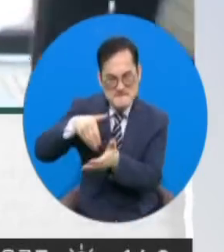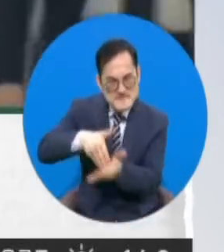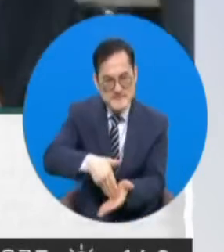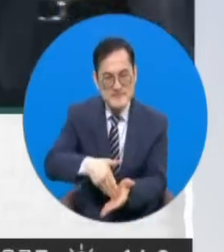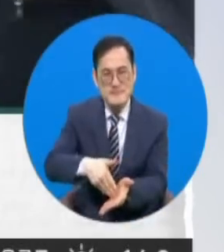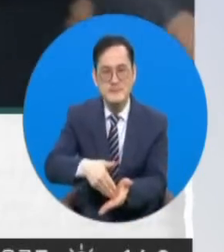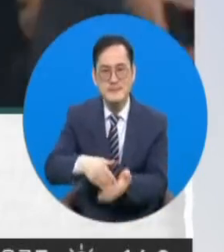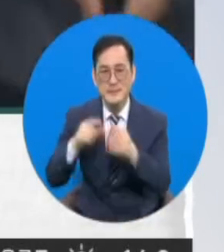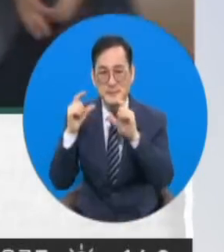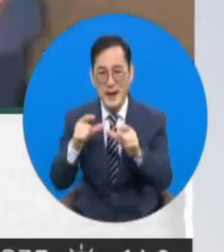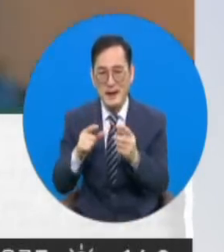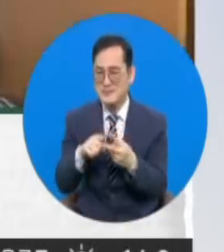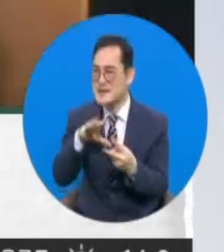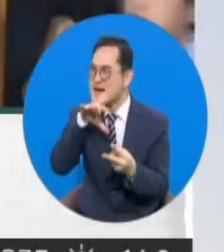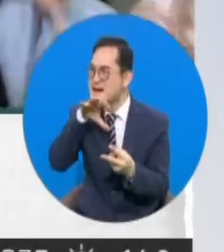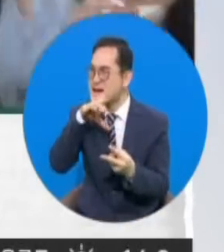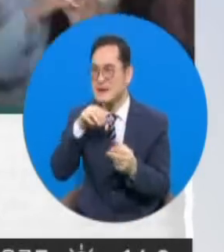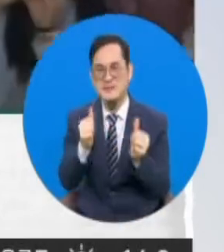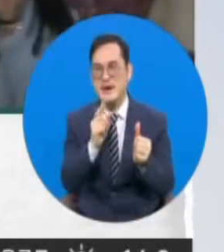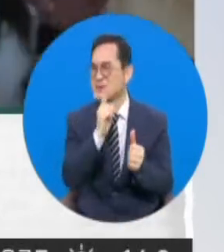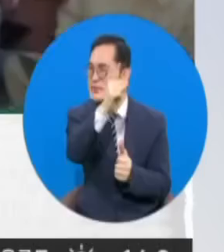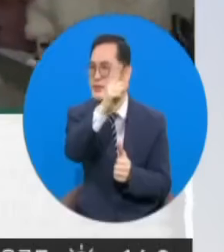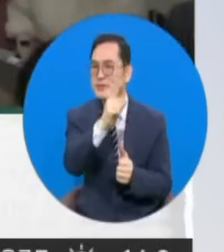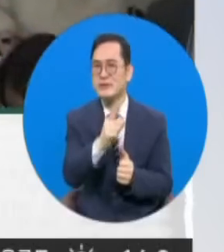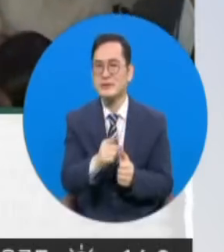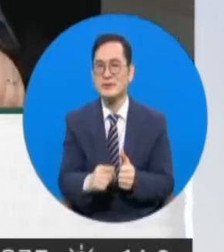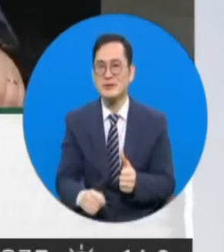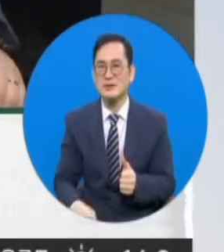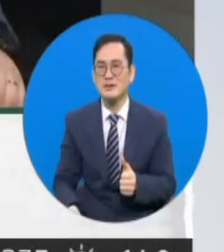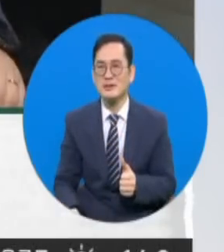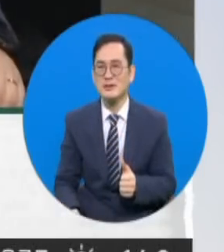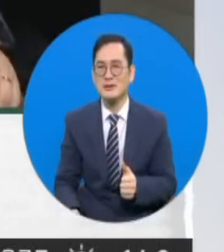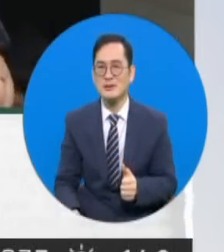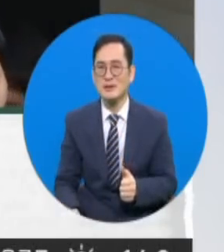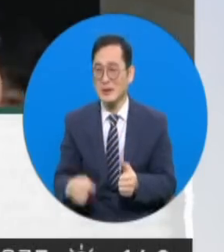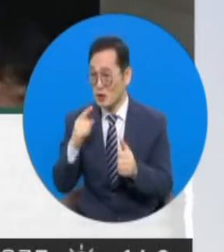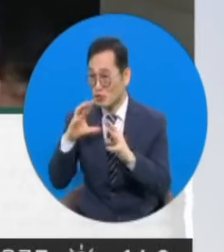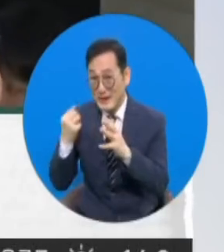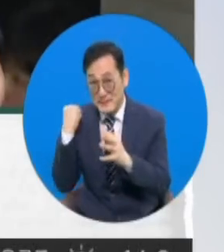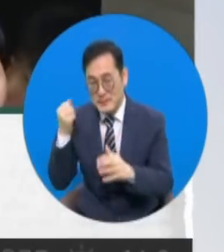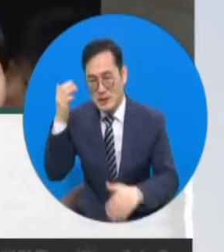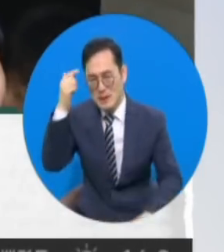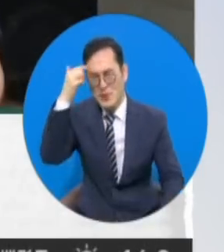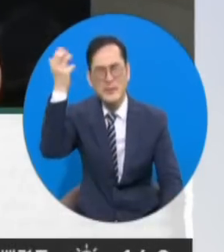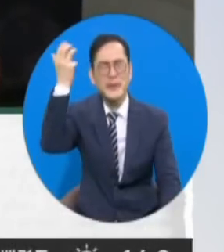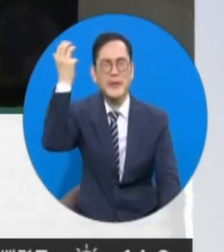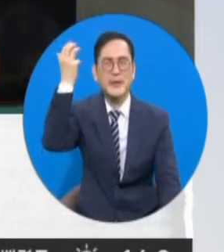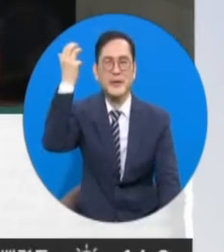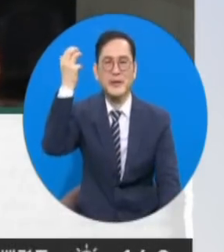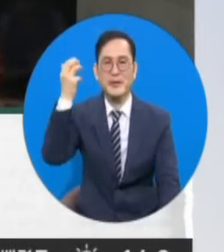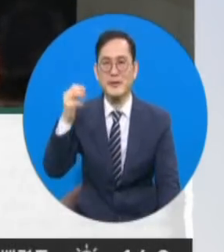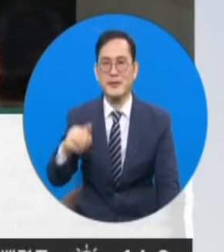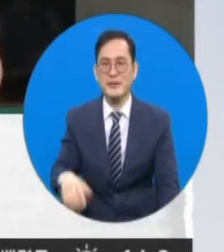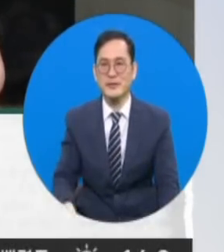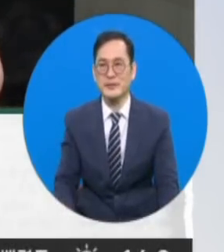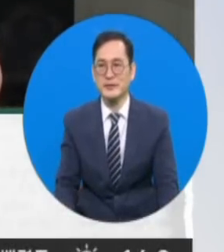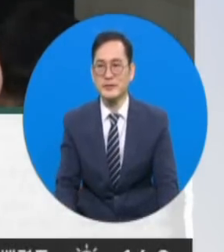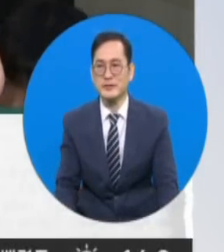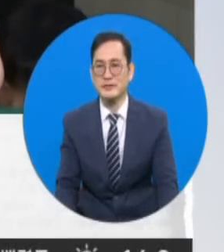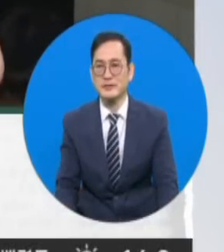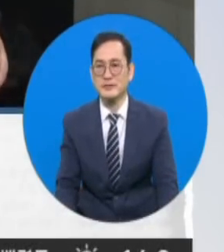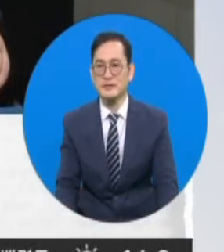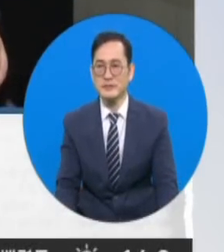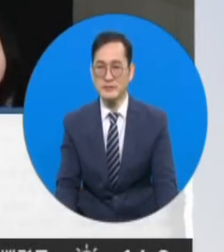가해서이 사람들이 반발을 하고 법적 공방에 나서고 그러면 국민의 힘이 어쨌든 지금 이슈를 굉장히 선점해서 앞으로